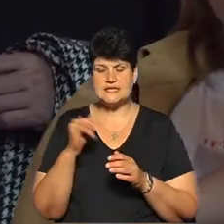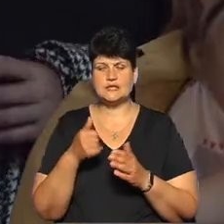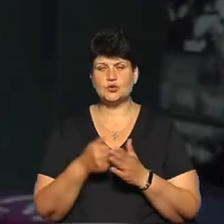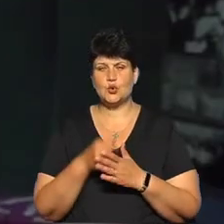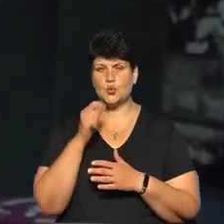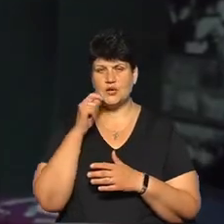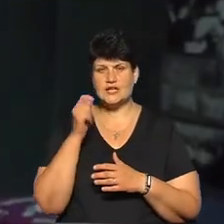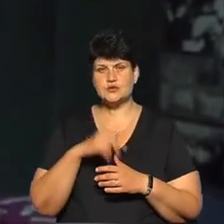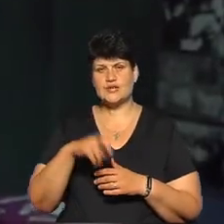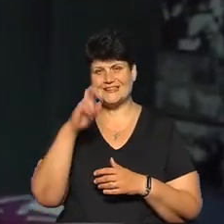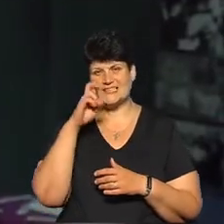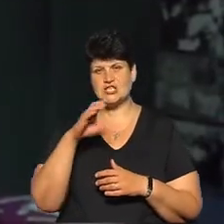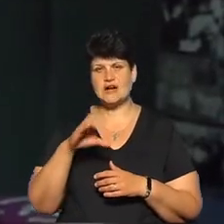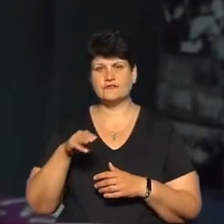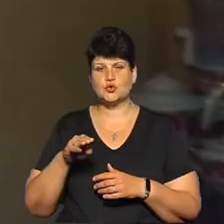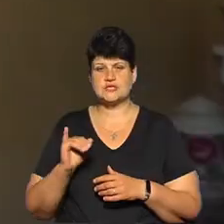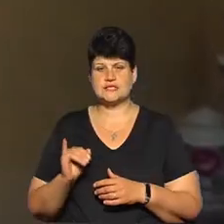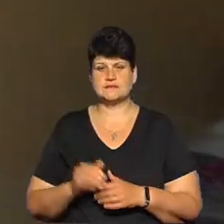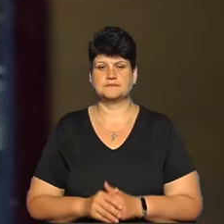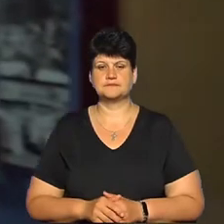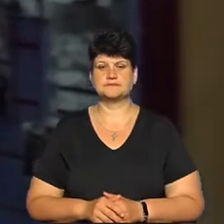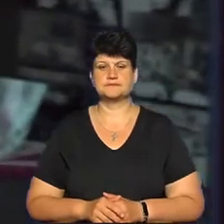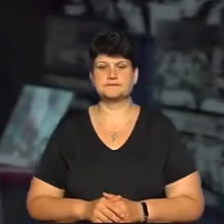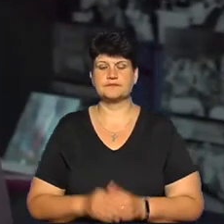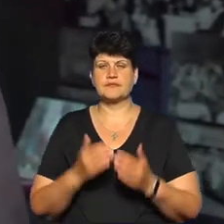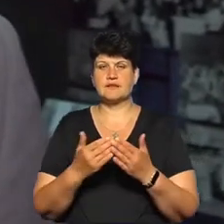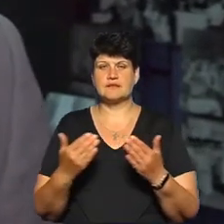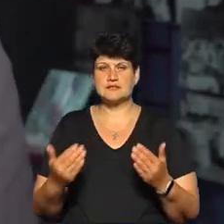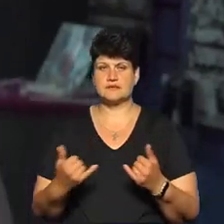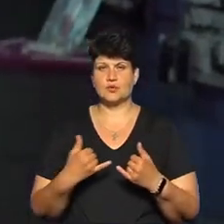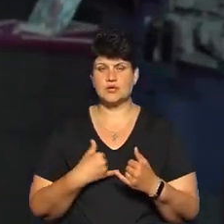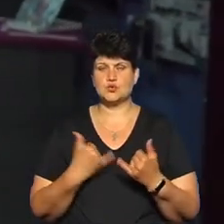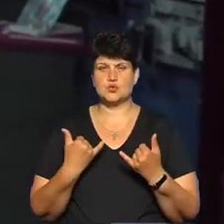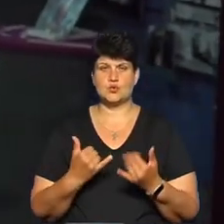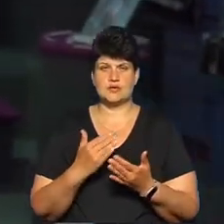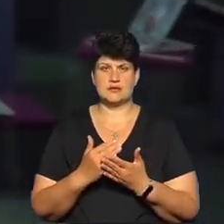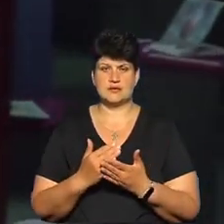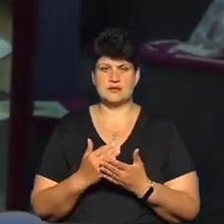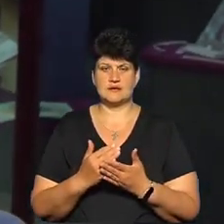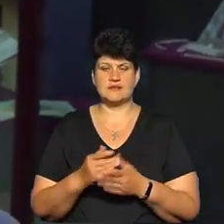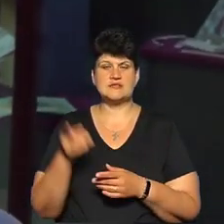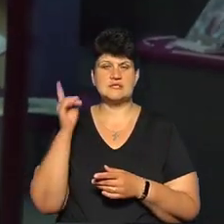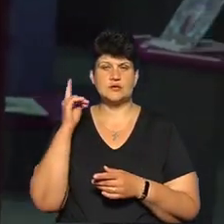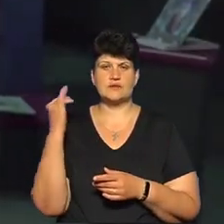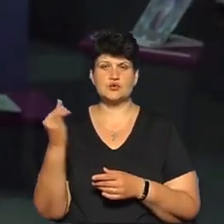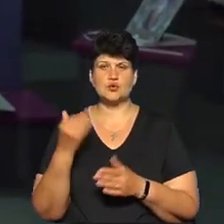обласного краєзнавчого музею Єрема Шатарський. Виставка у нас сьогодні є в стародавній історії до